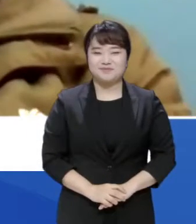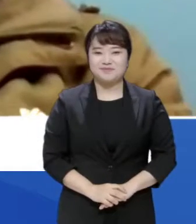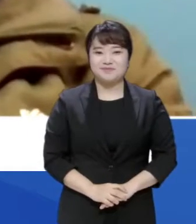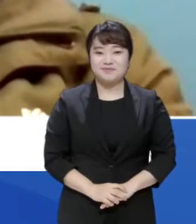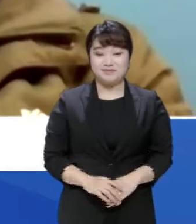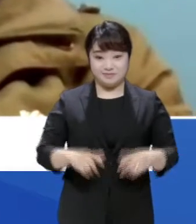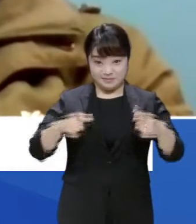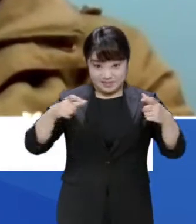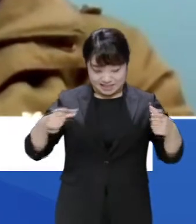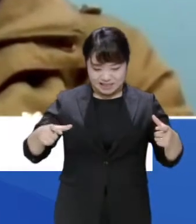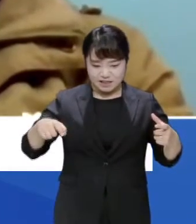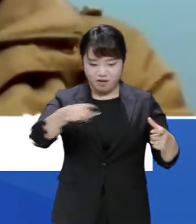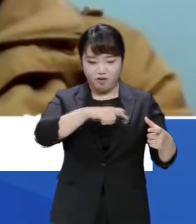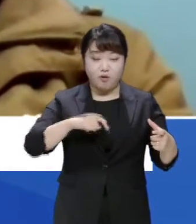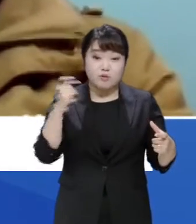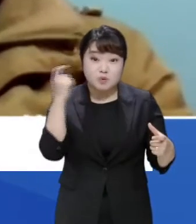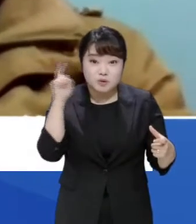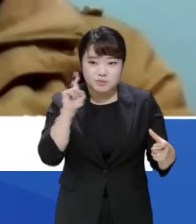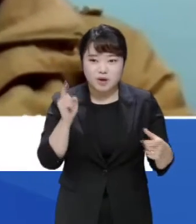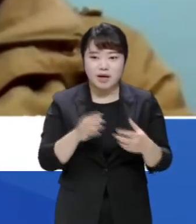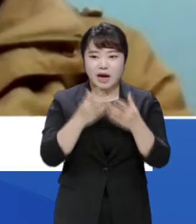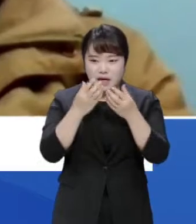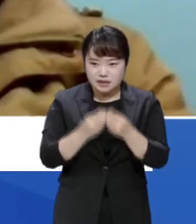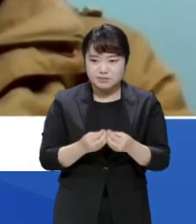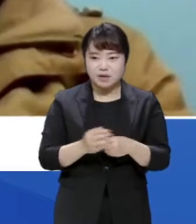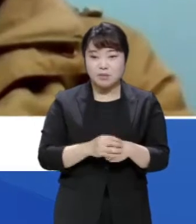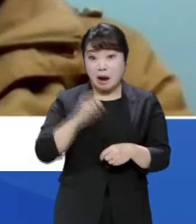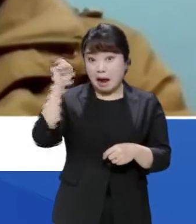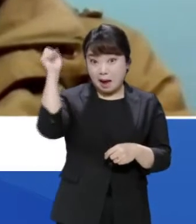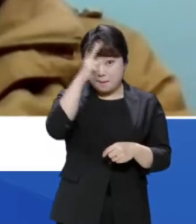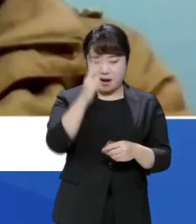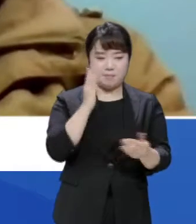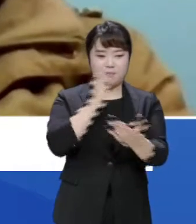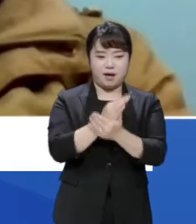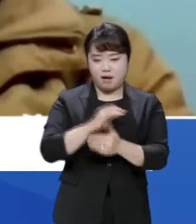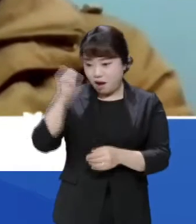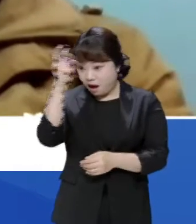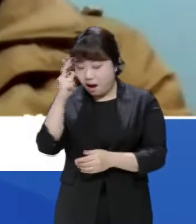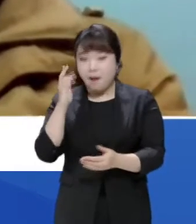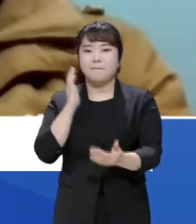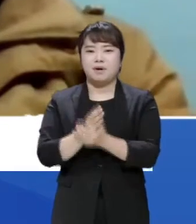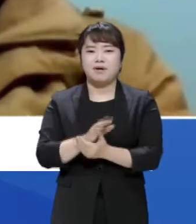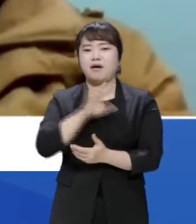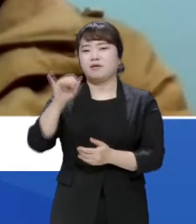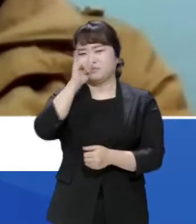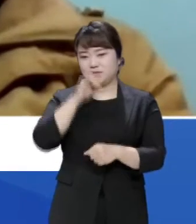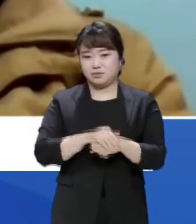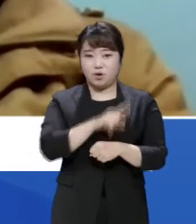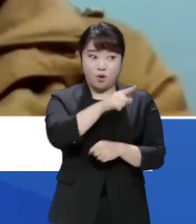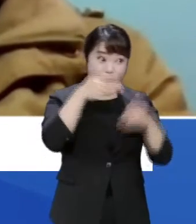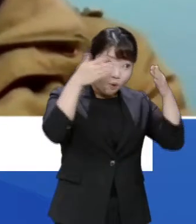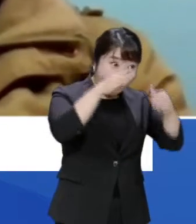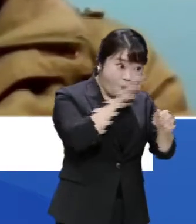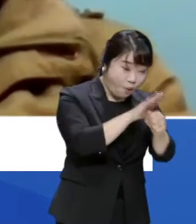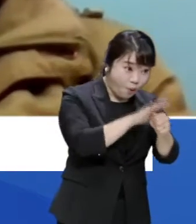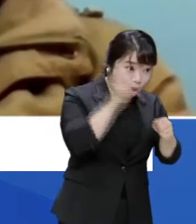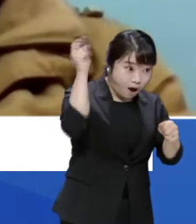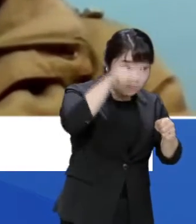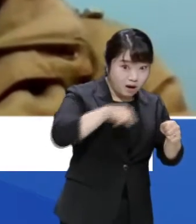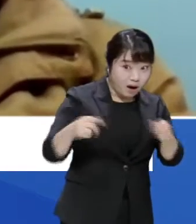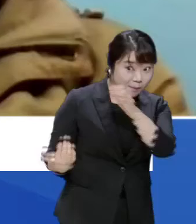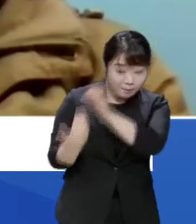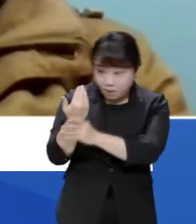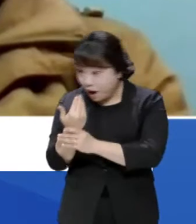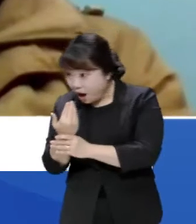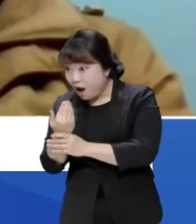그 지역의 일이라는 게그 예상에 없던 돌발 상황이 많이 발생을 하고요. 예, 한쪽에 관심을 가지면 다른 쪽에서